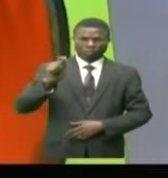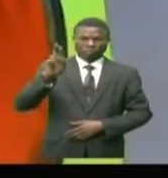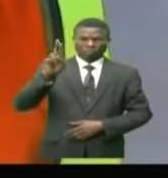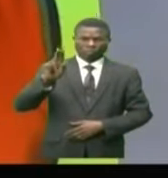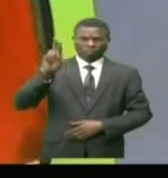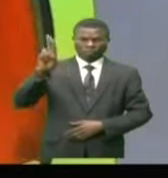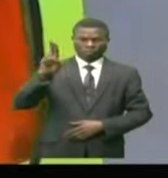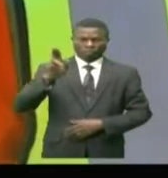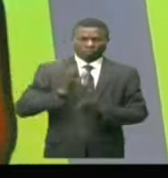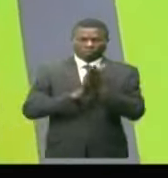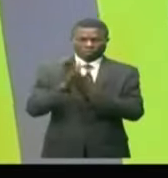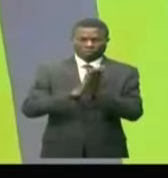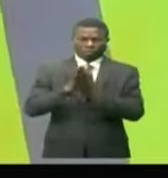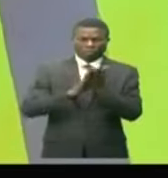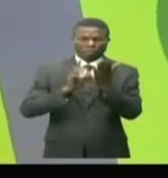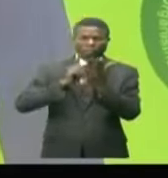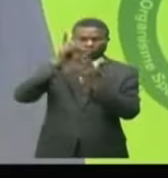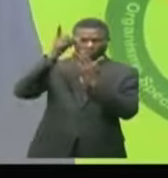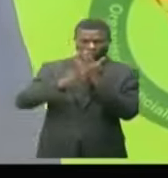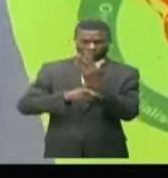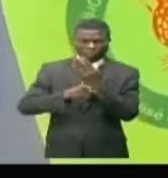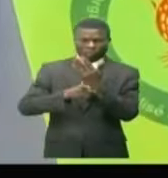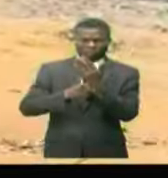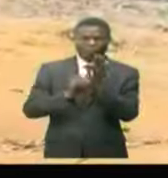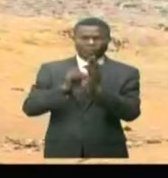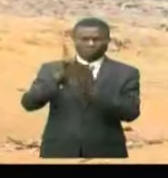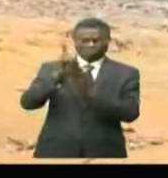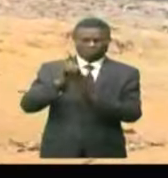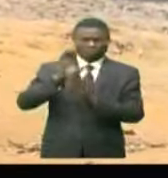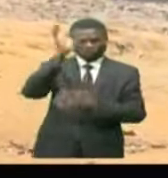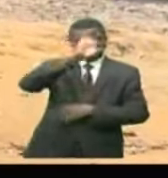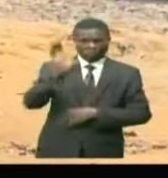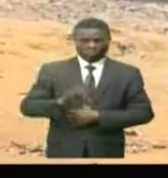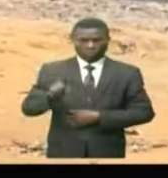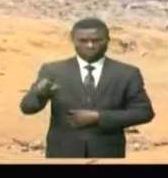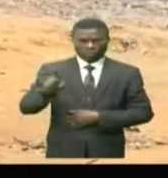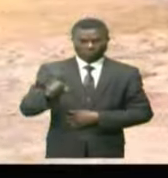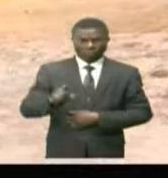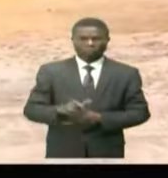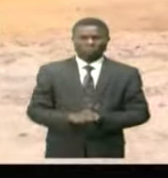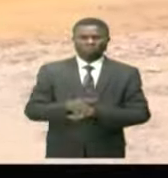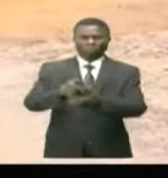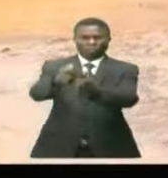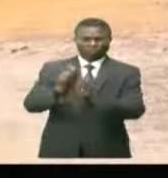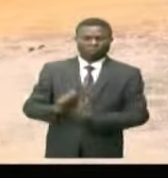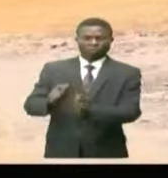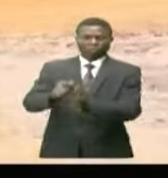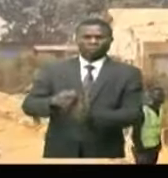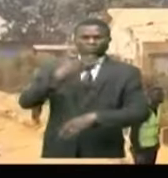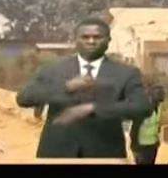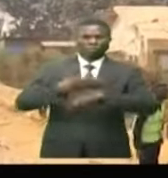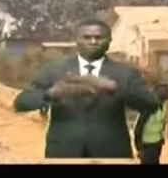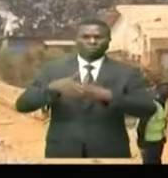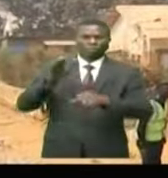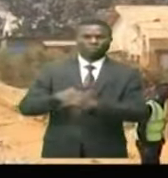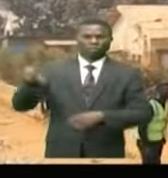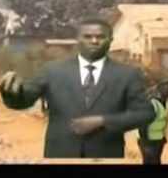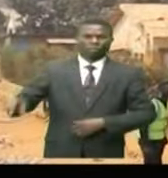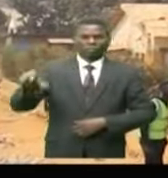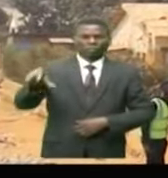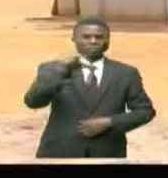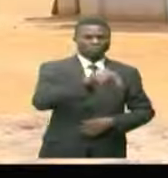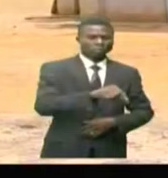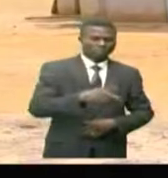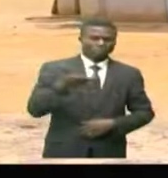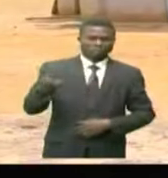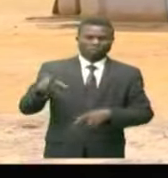le développement de cette municipalité. D'une part, l'érection des 12 bornes fontaines à travers les différents quartiers de cette commune